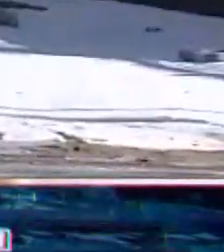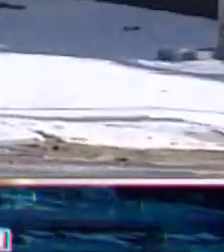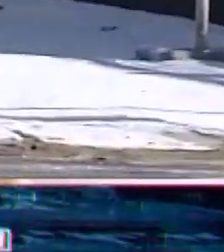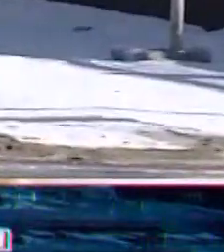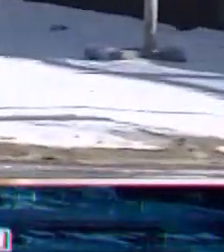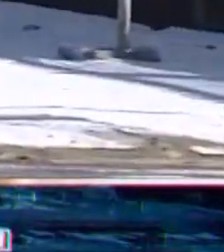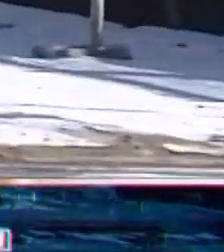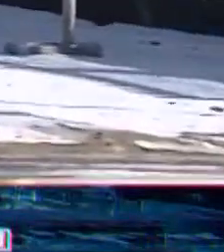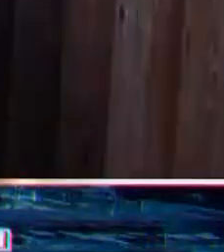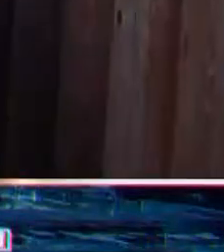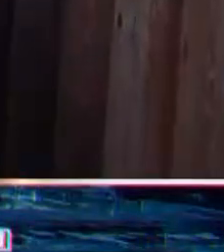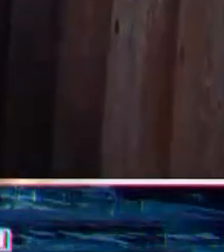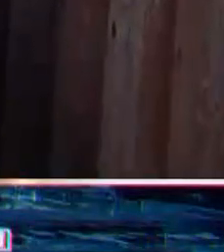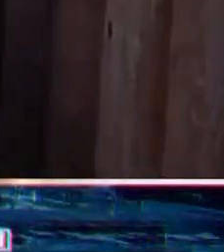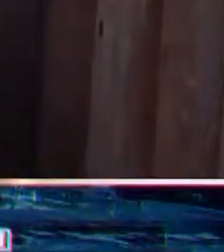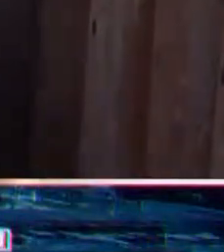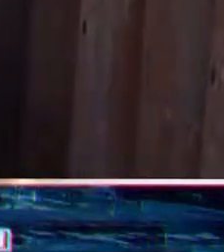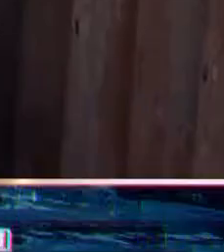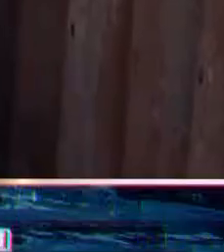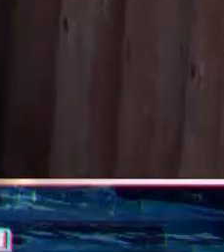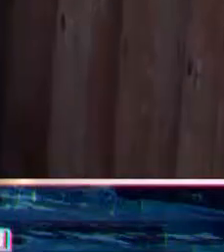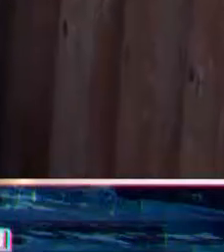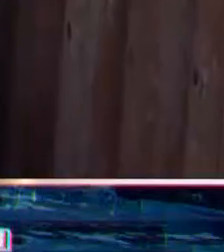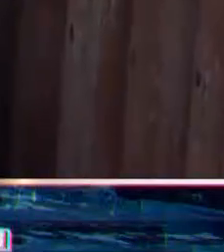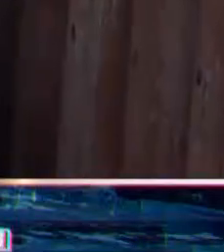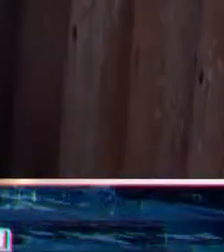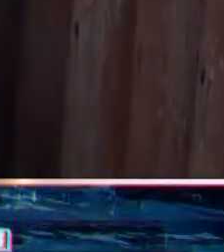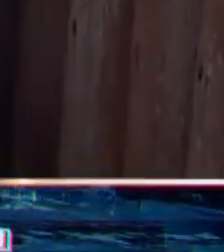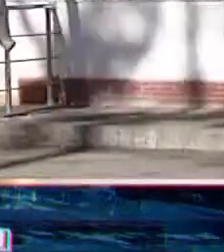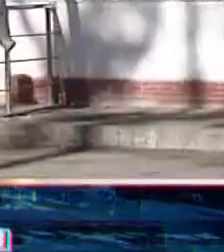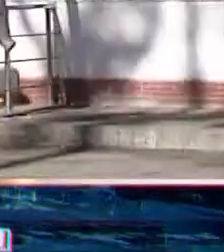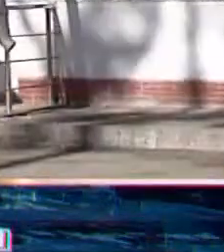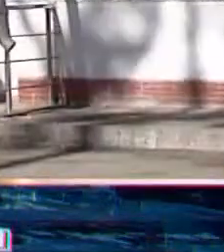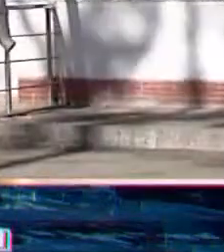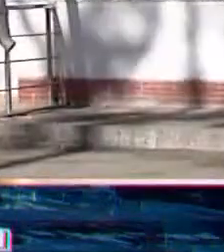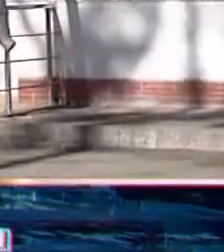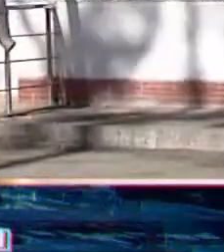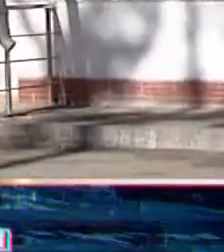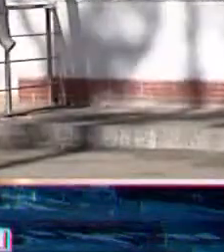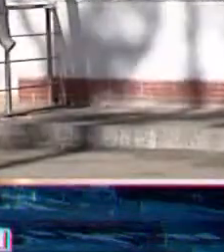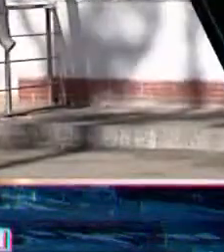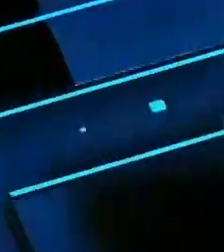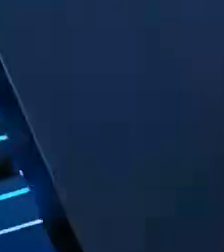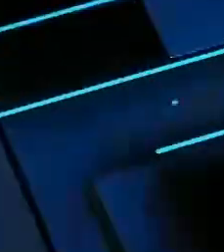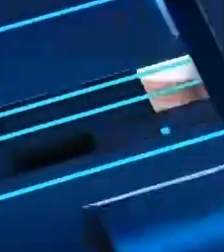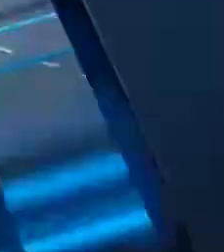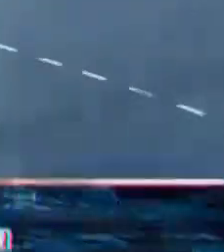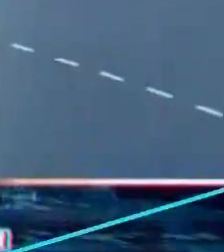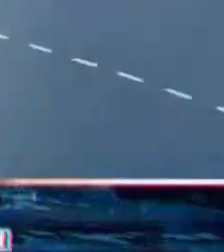Если долго писем нет, почтальон не виноват. Руководство Казпочты пересмотрело размер окладов своих сотрудников.